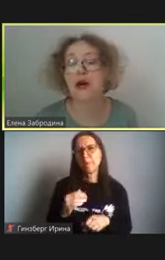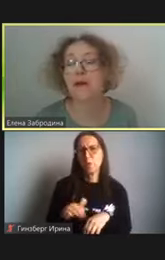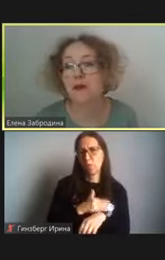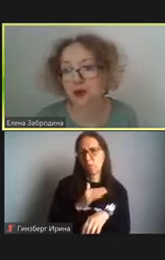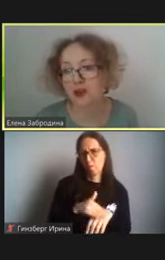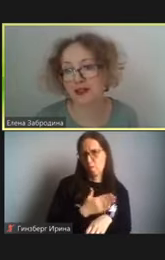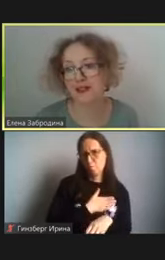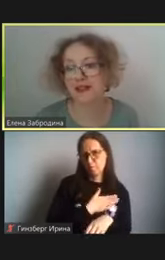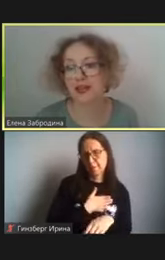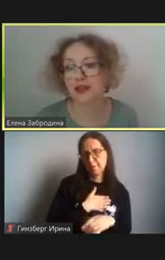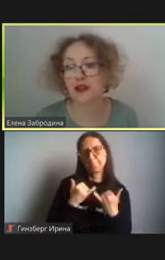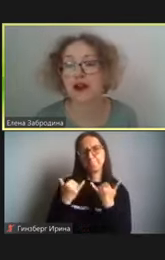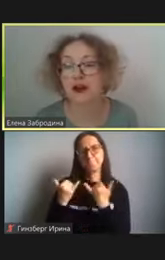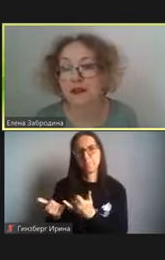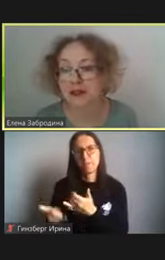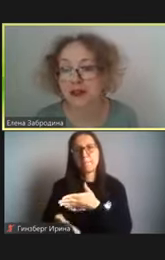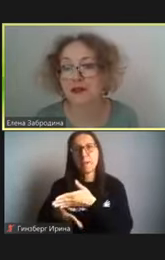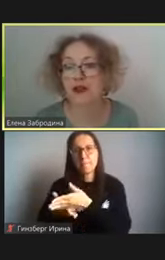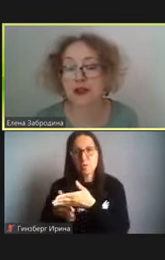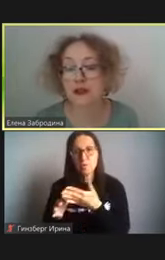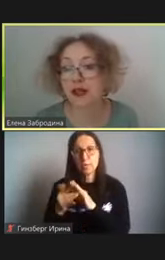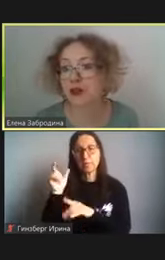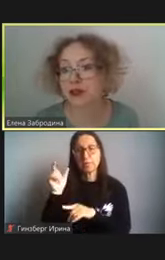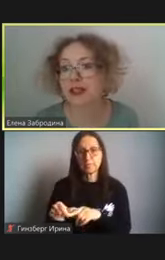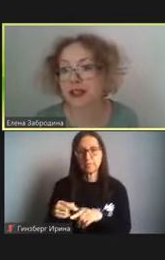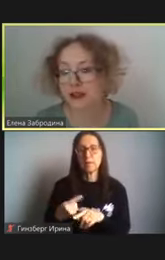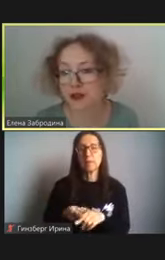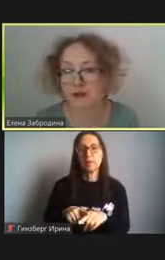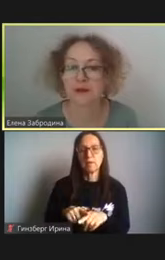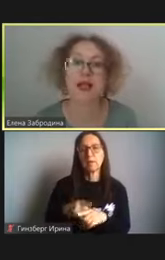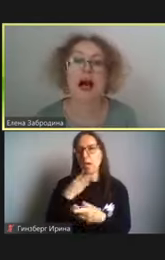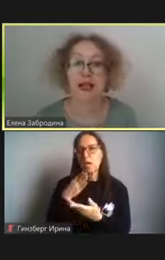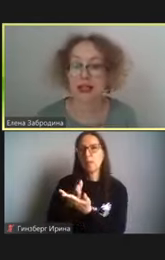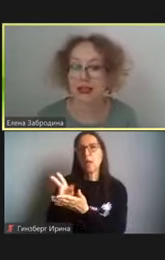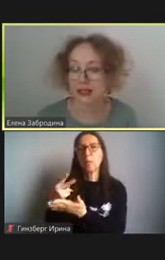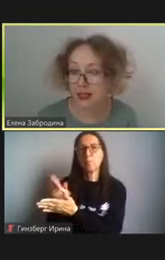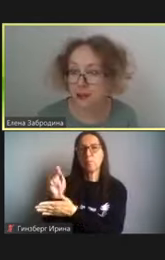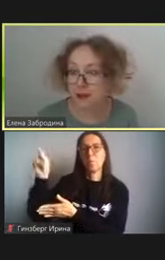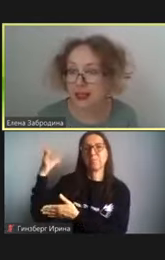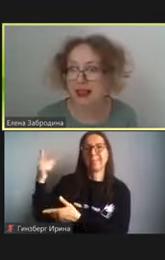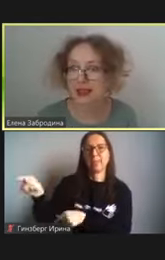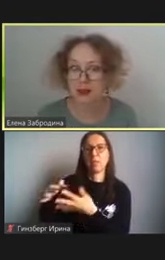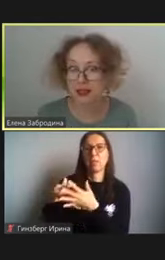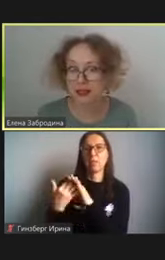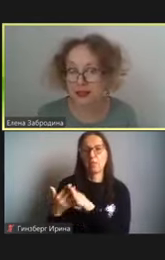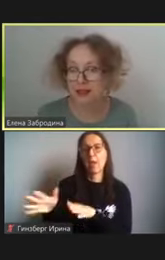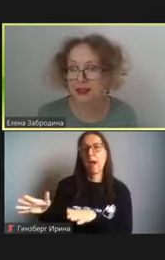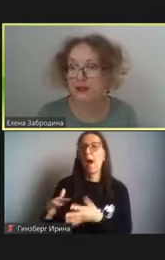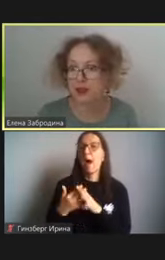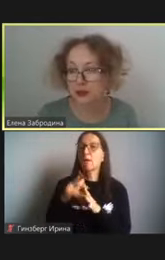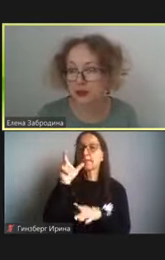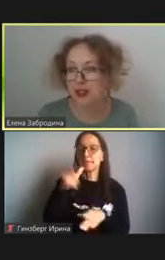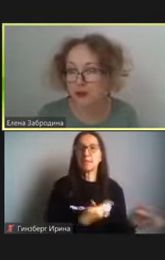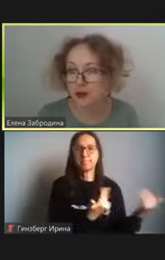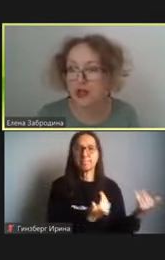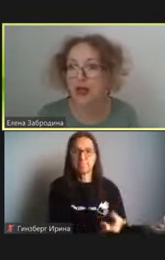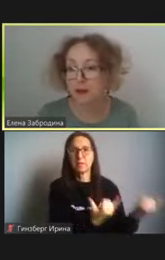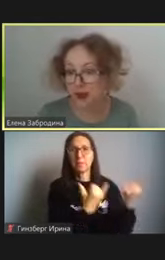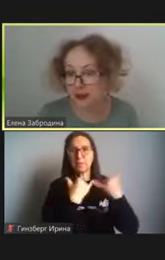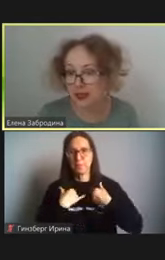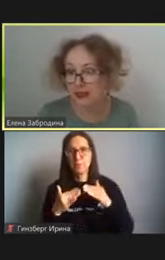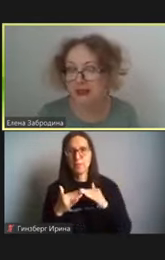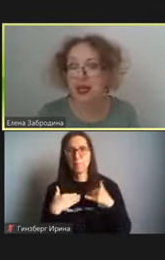существом, помог крестьянину, вывел его к его родной деревне. Крестьянин благодарность пригласил его к себе